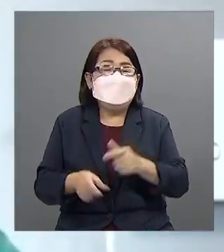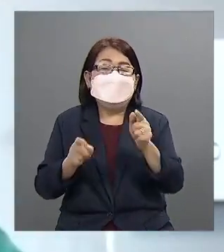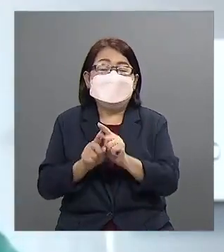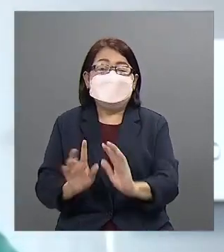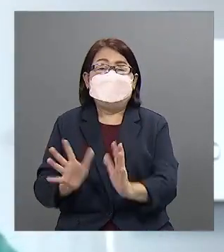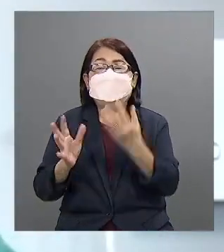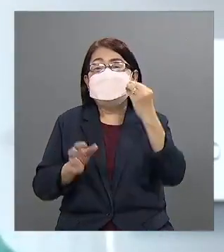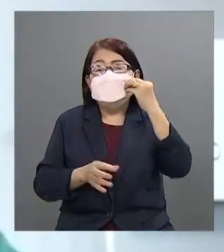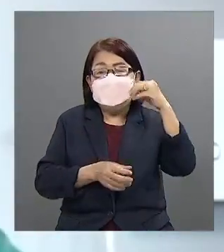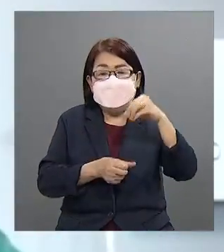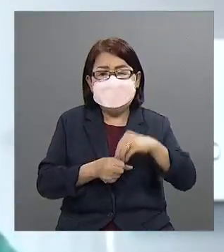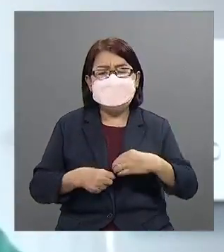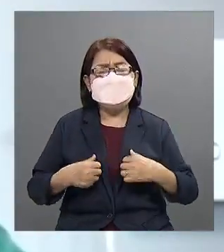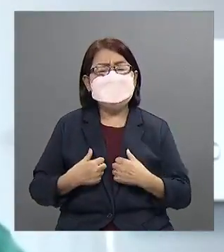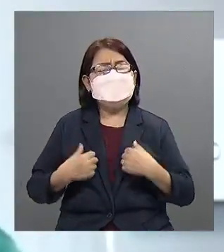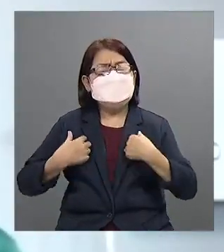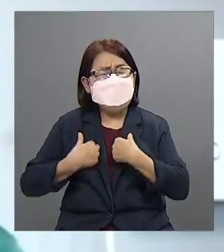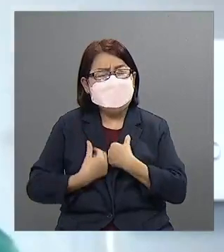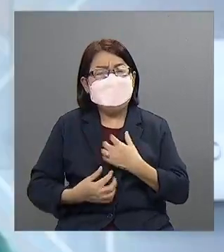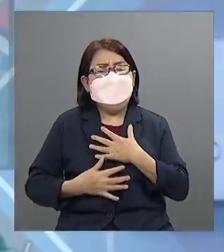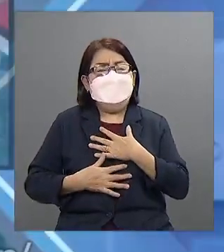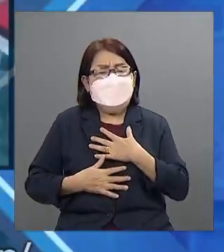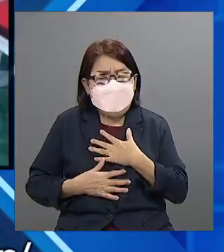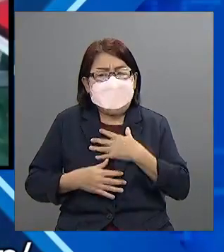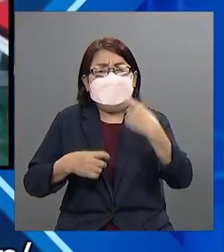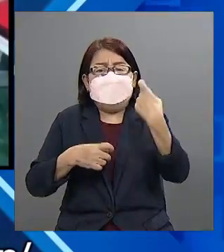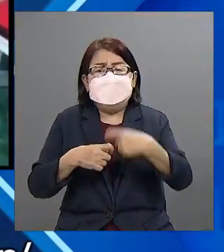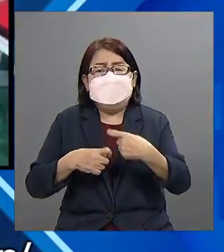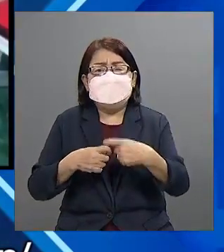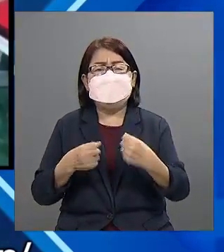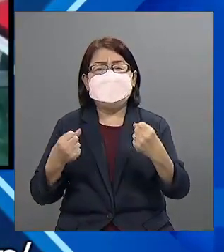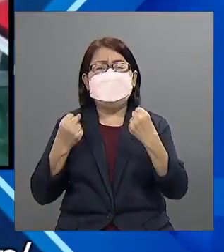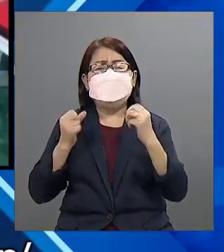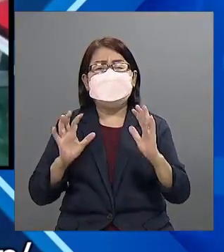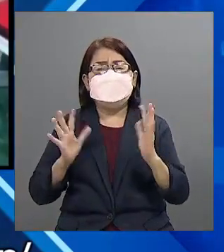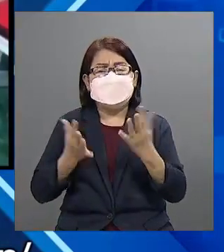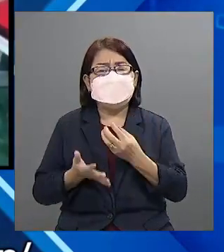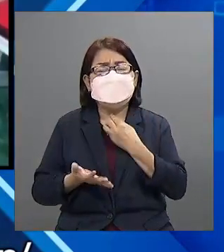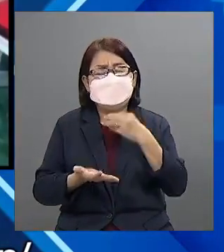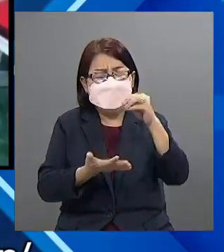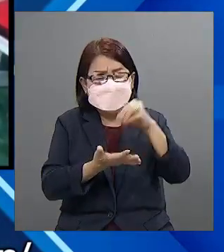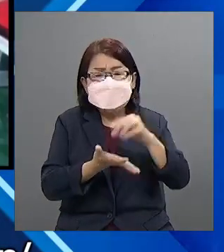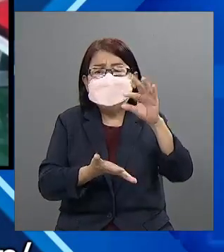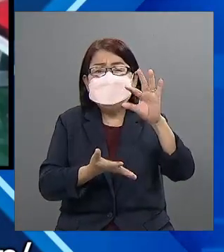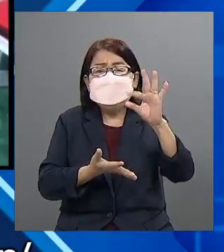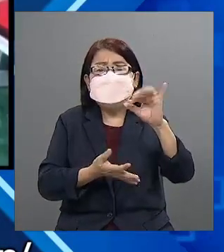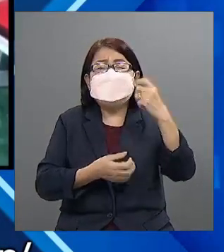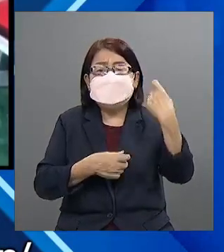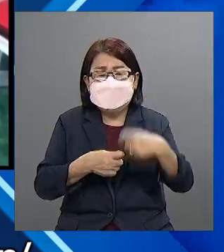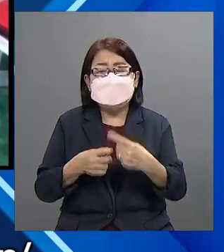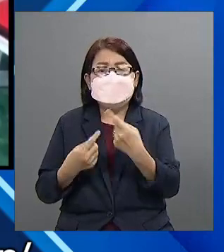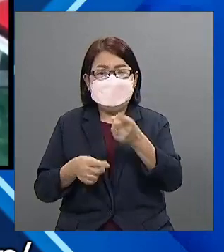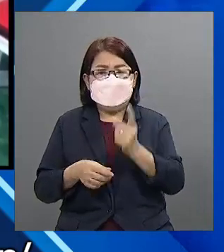าเพื่อกำจัดเสมหะอะไรพวกนี้ค่ะฉะนั้นการฝึกหายใจแล้วก็การฝึกการระบายเสมหะด้วยการ